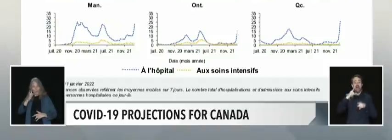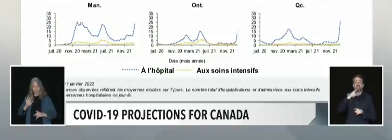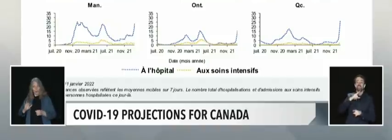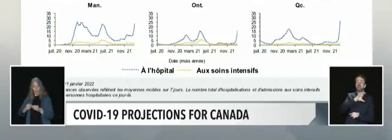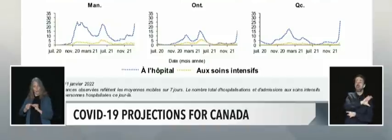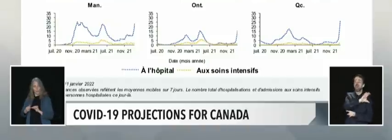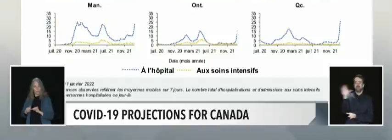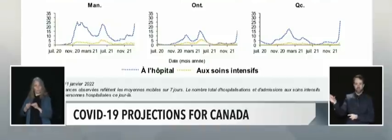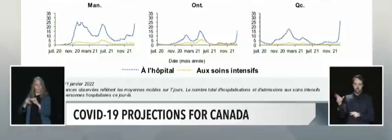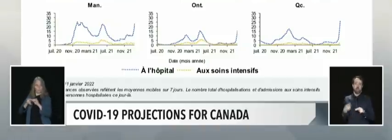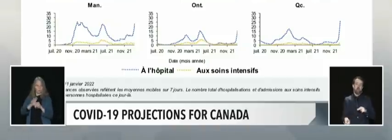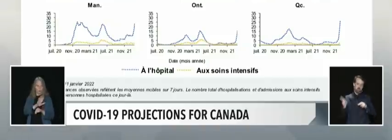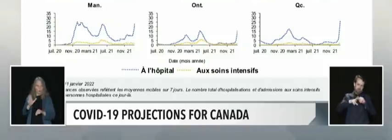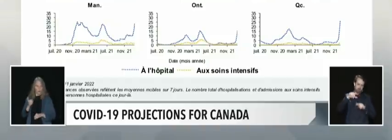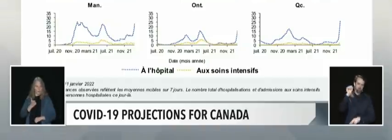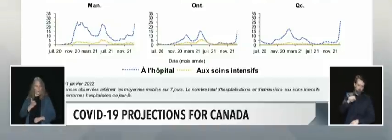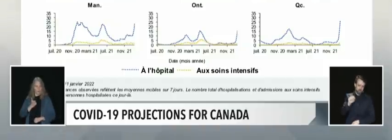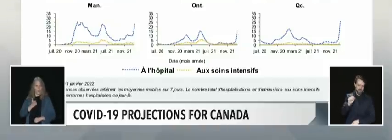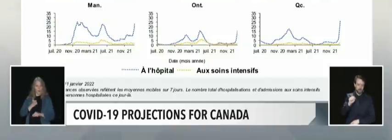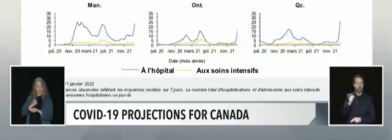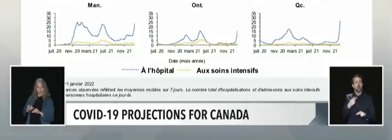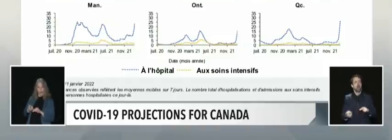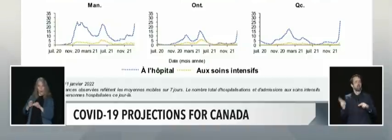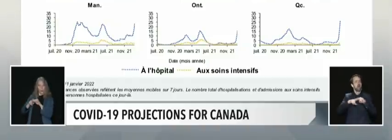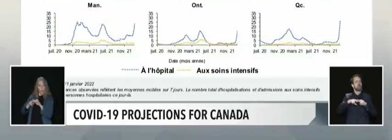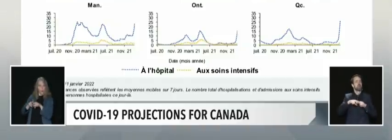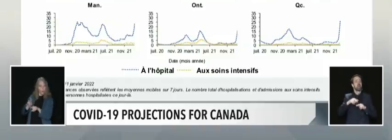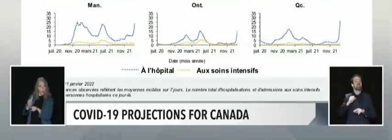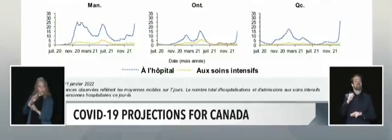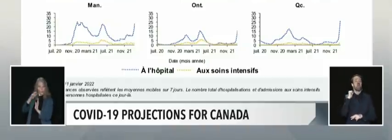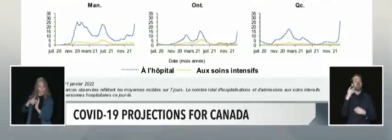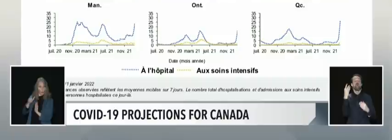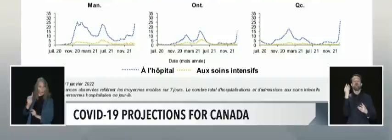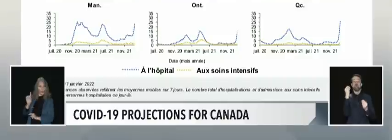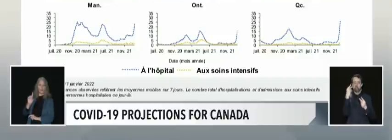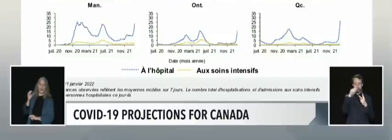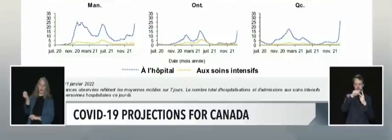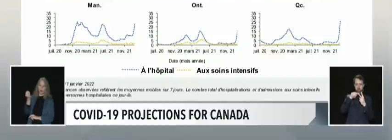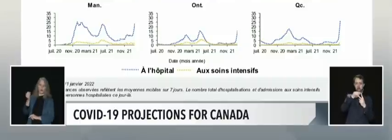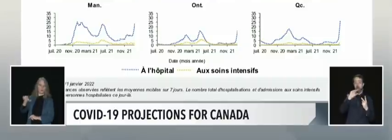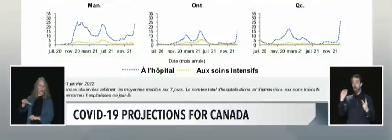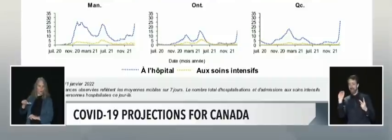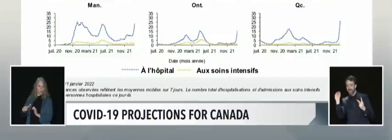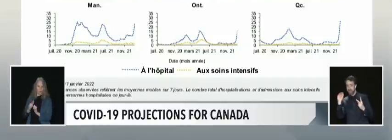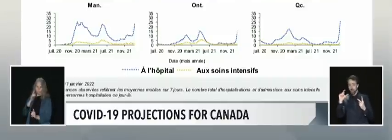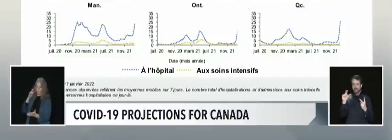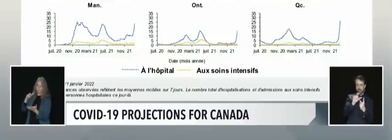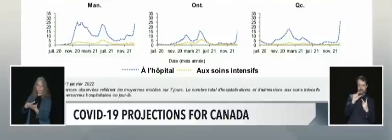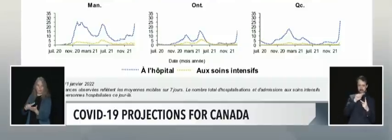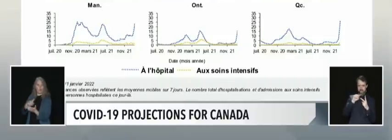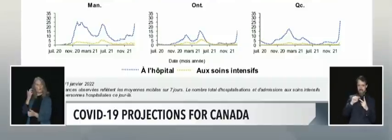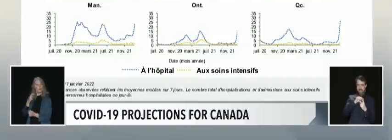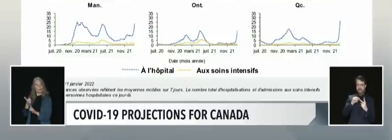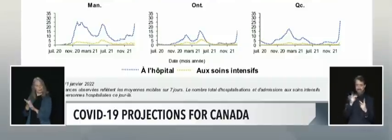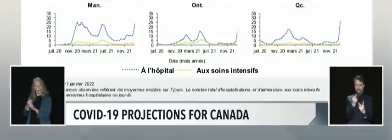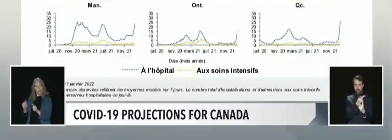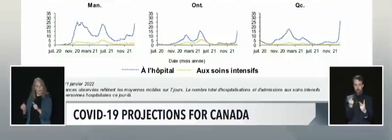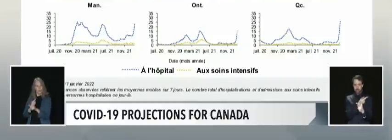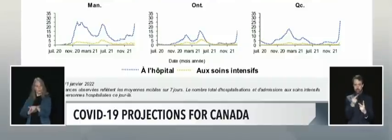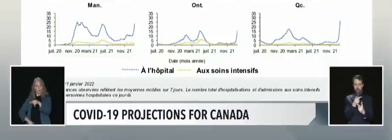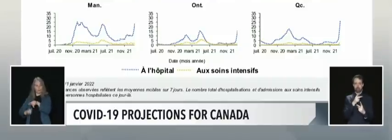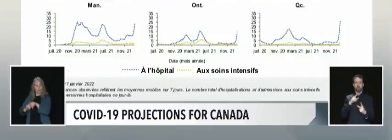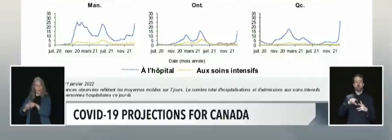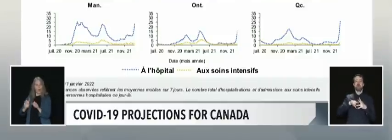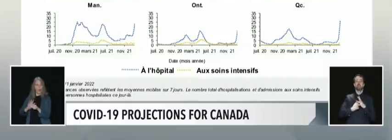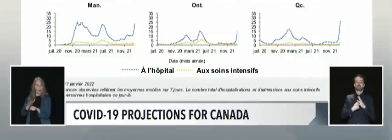Ces augmentations sont plus évidentes en Ontario et au Québec, qui ont été les premiers à connaître la poussée d